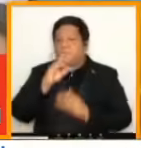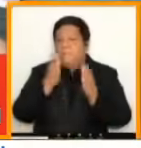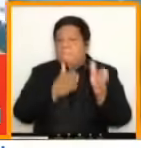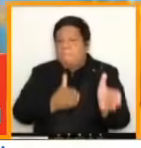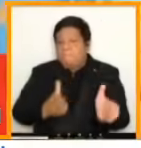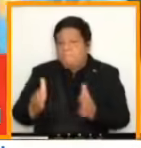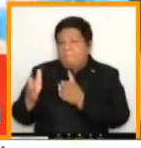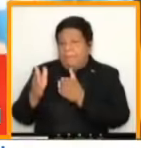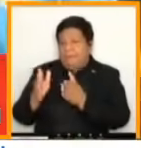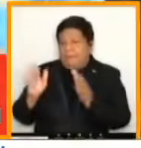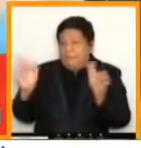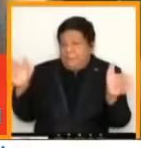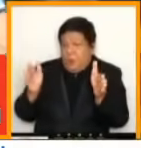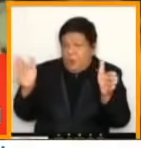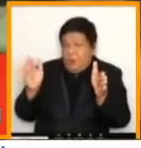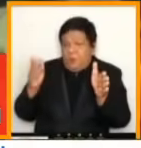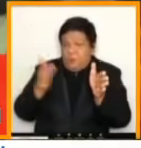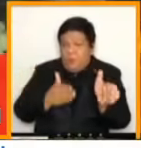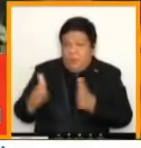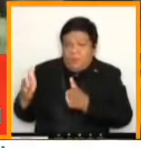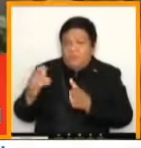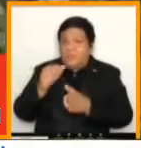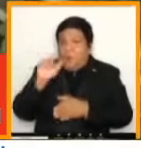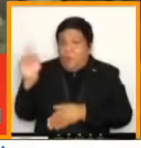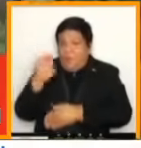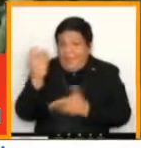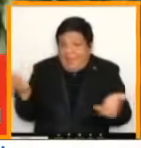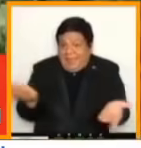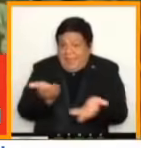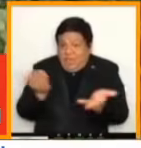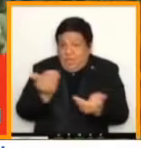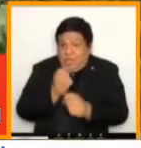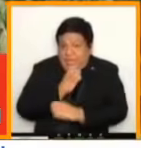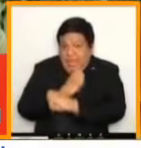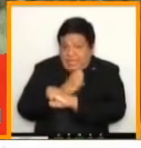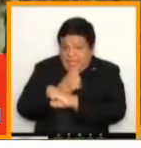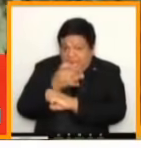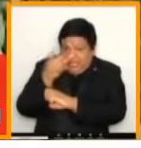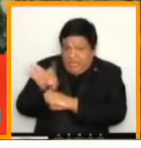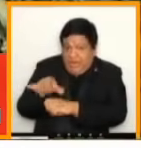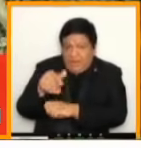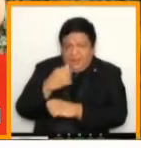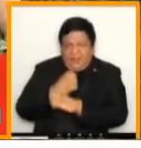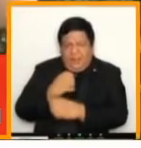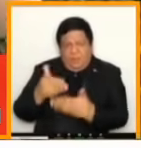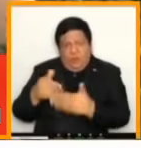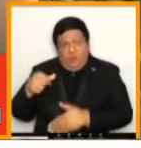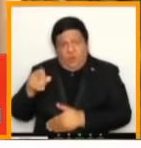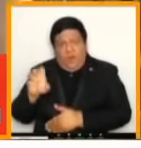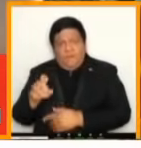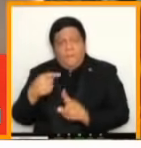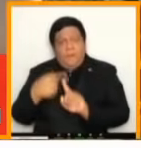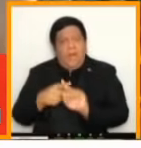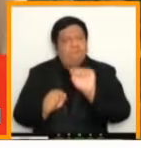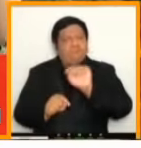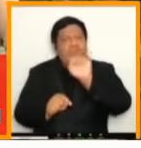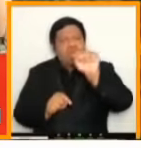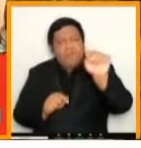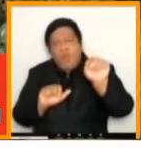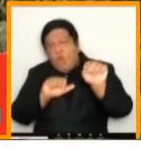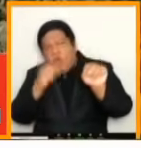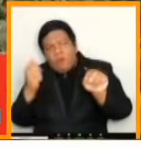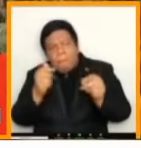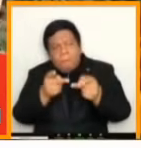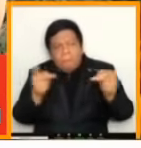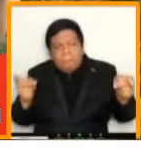And plano siyang gawin. Hindi lang dito sa ilalim ng EDSA Quezon Avenue flyover, kundi pati sa ilang mga strategic na mga